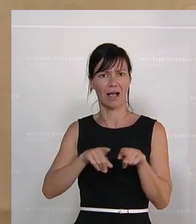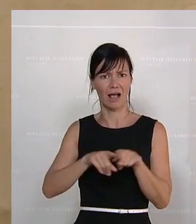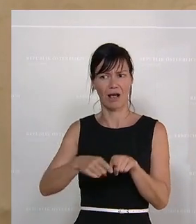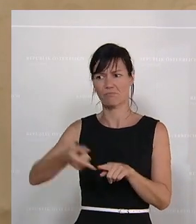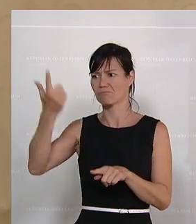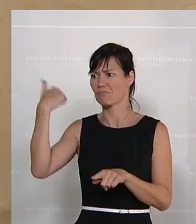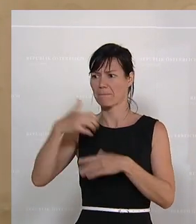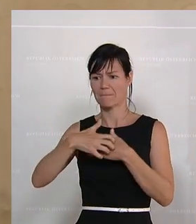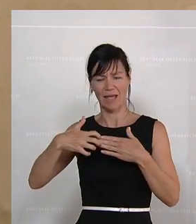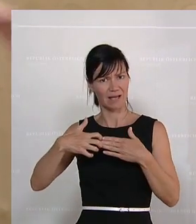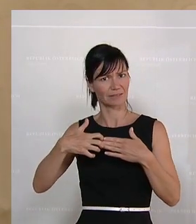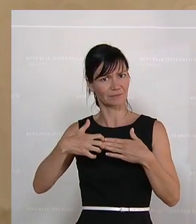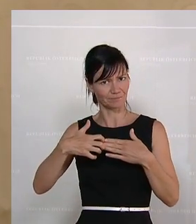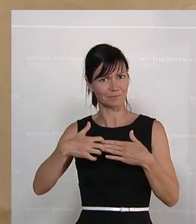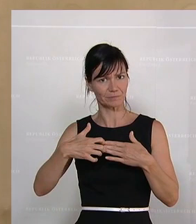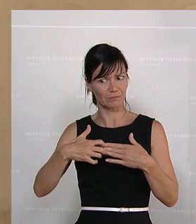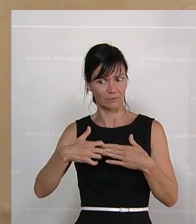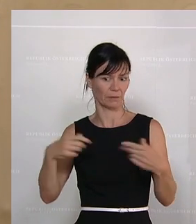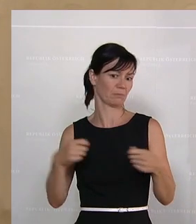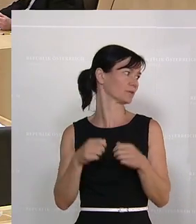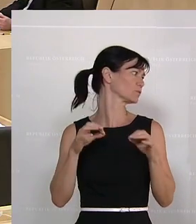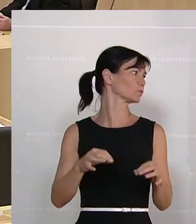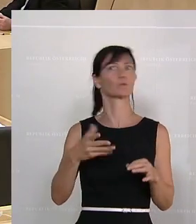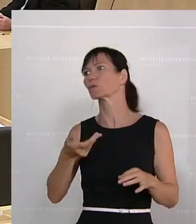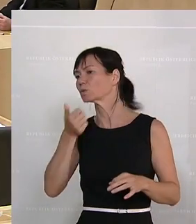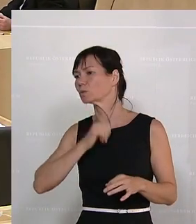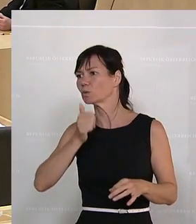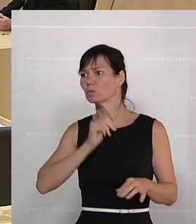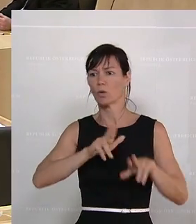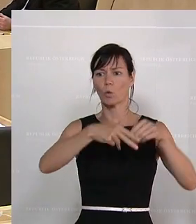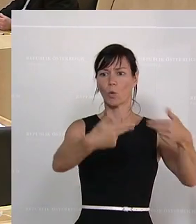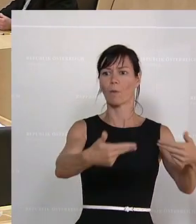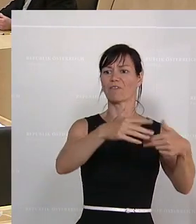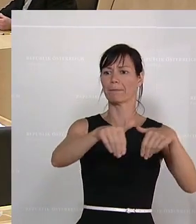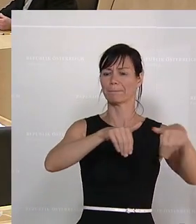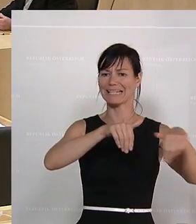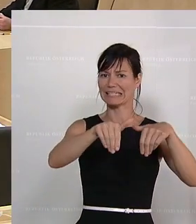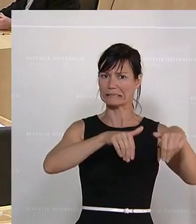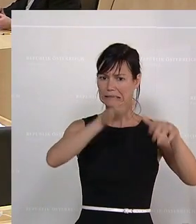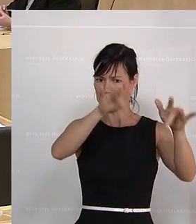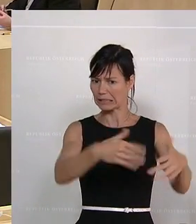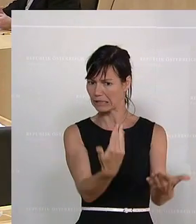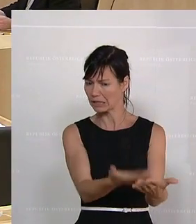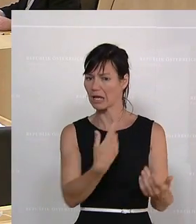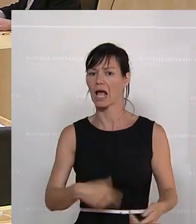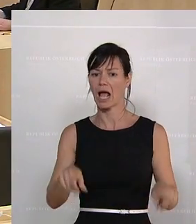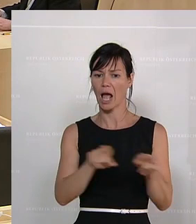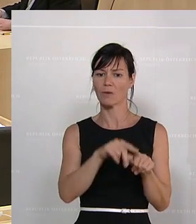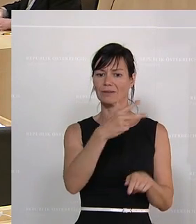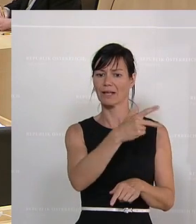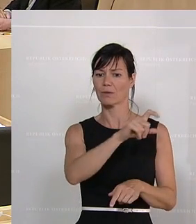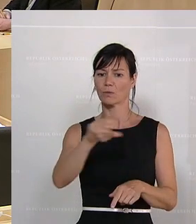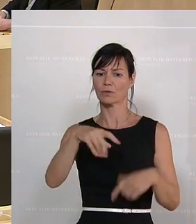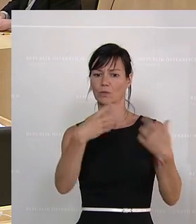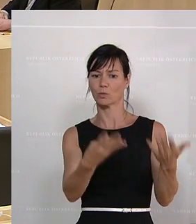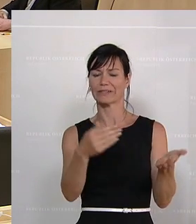märz bass und das trifft sich gut dass die grüne umweltministerin da es das auch die grüne umweltminister in 390.000 euro